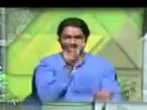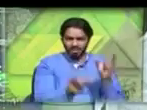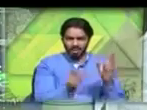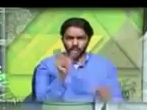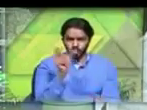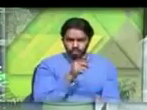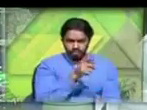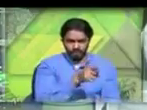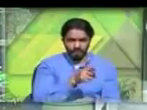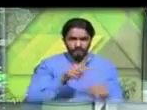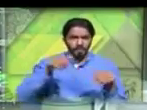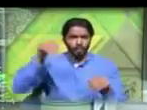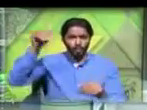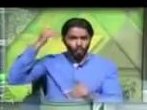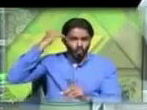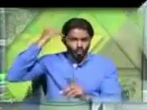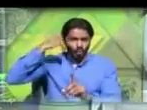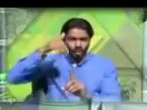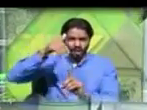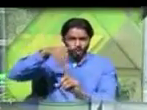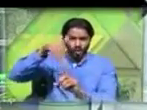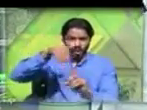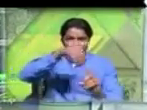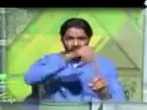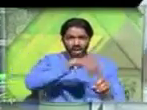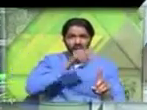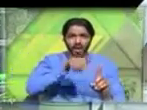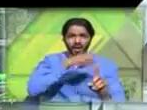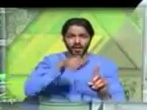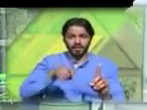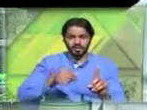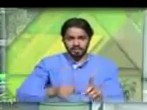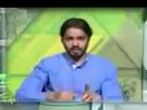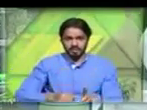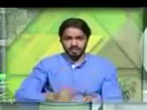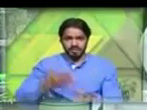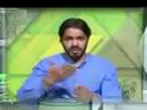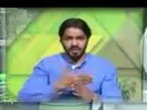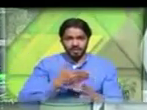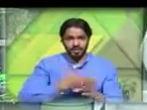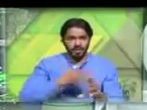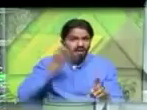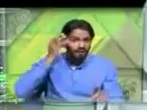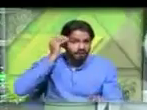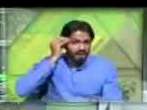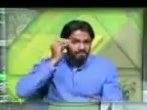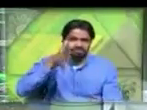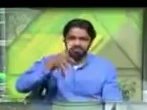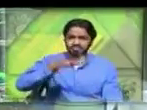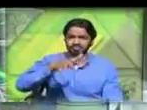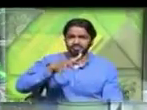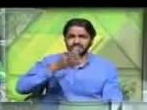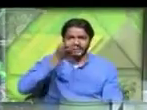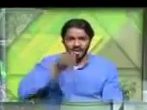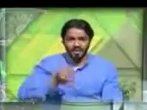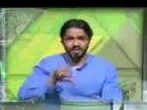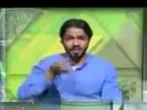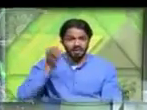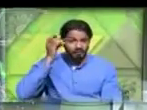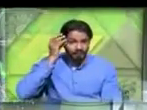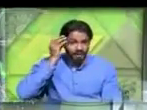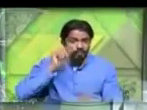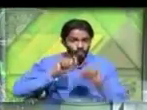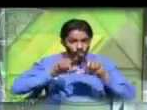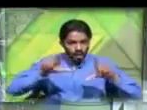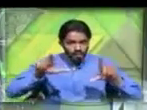نبينا وبدون تحقيق المناطات العامة والخاصة التي لابد من الربط بينها ربطا